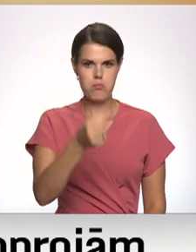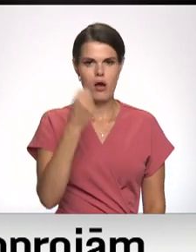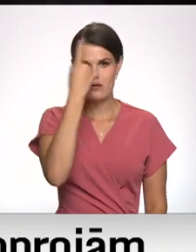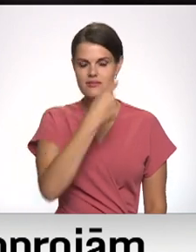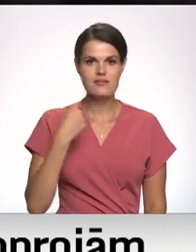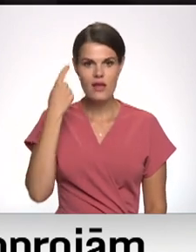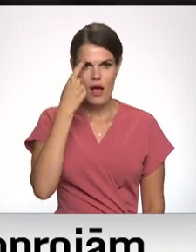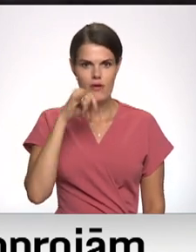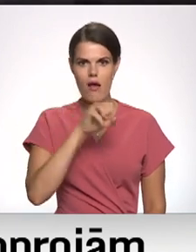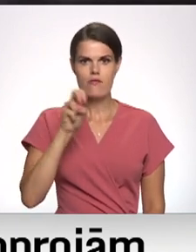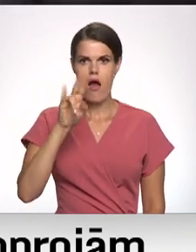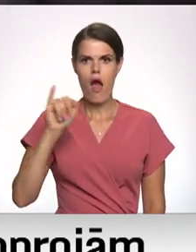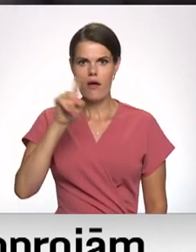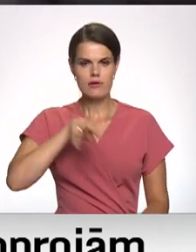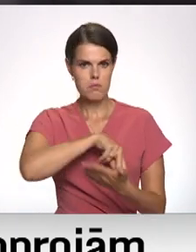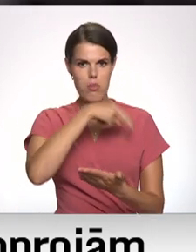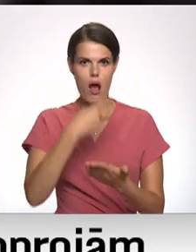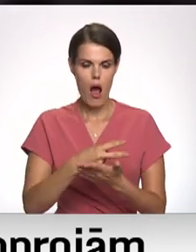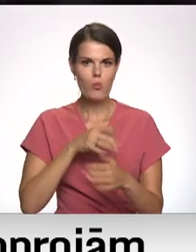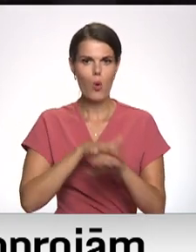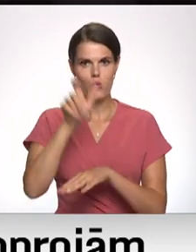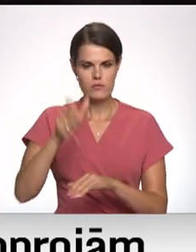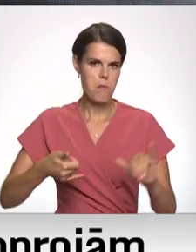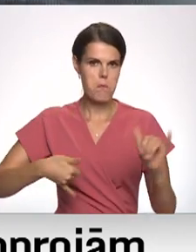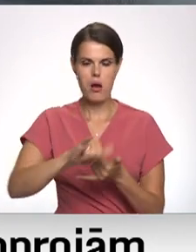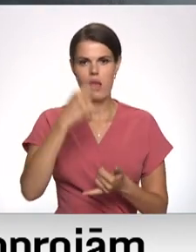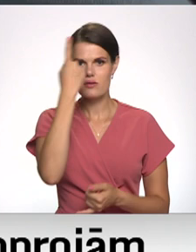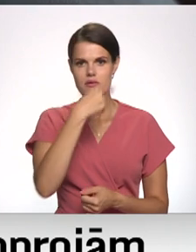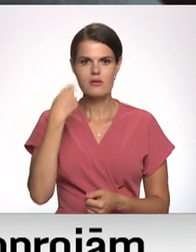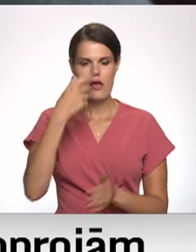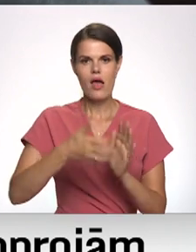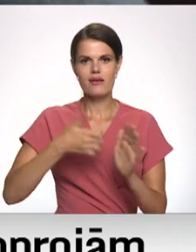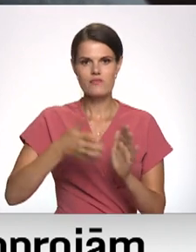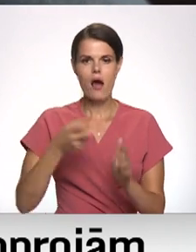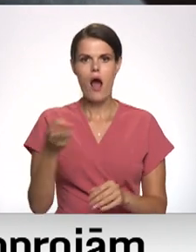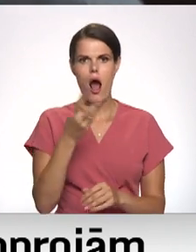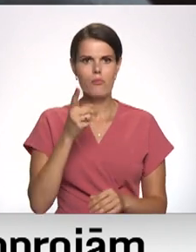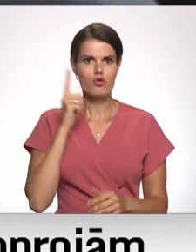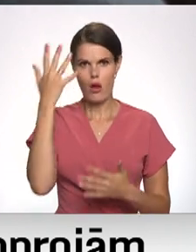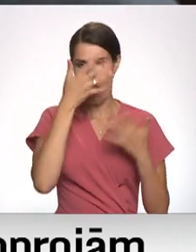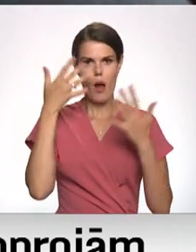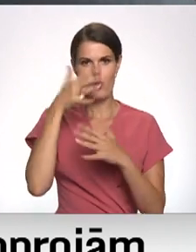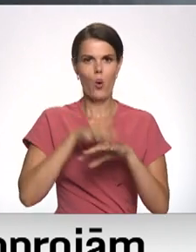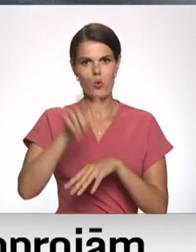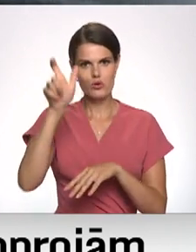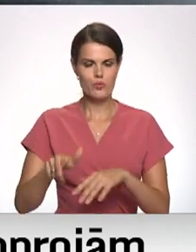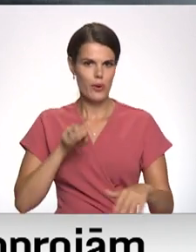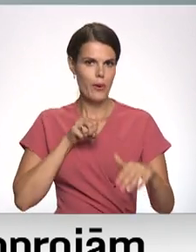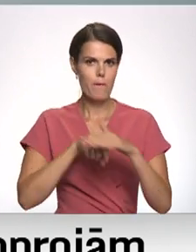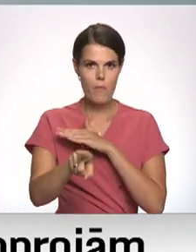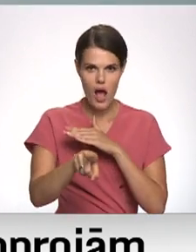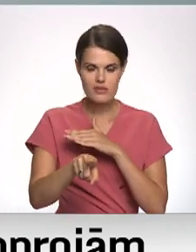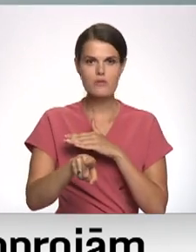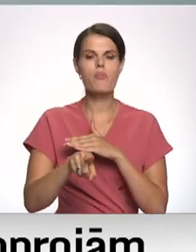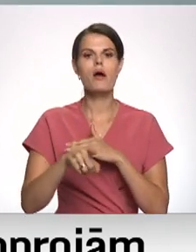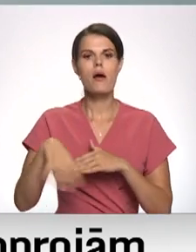seju. Jānis nokrita, tad uzbrucējs spēra pa seju. Izmantojot abu jauniešu apjukumu, uzbrucējam izdevās aizbēgt.